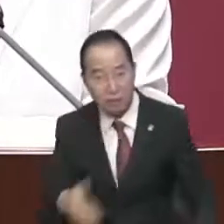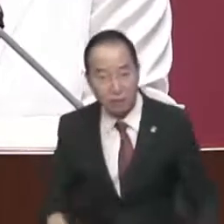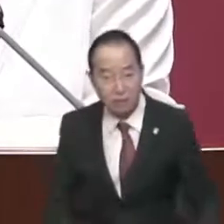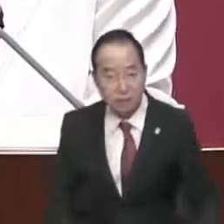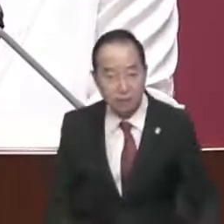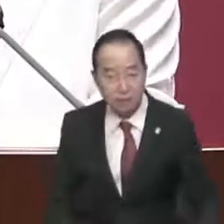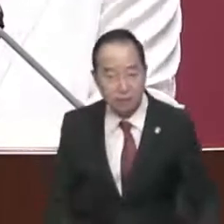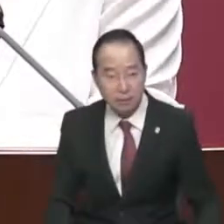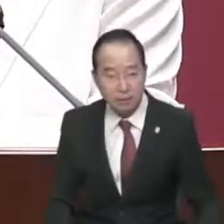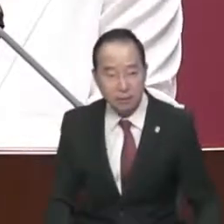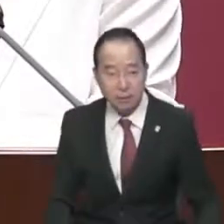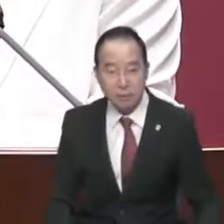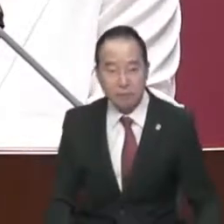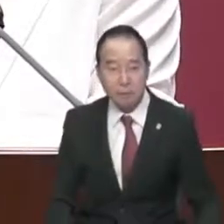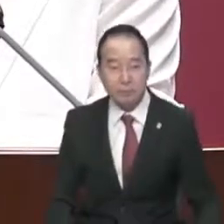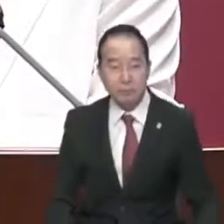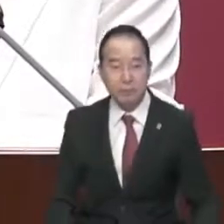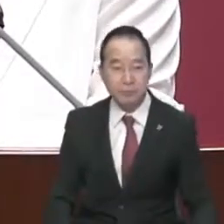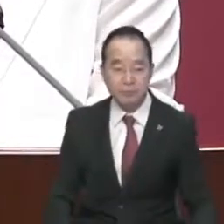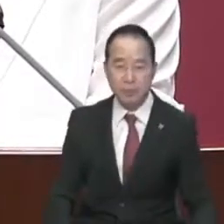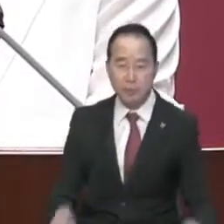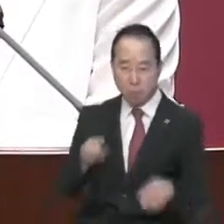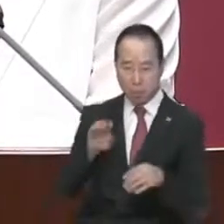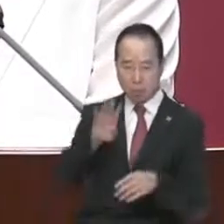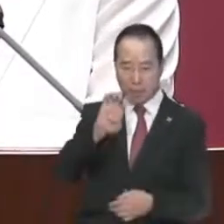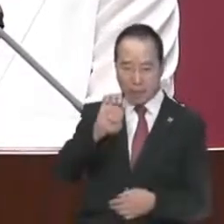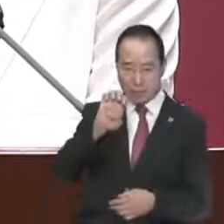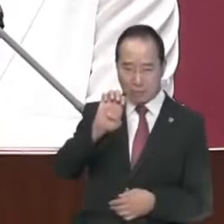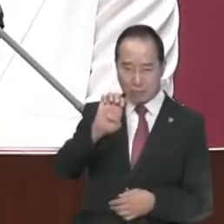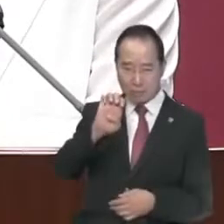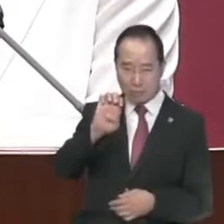작아 보이기도 하지만은 이제